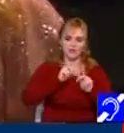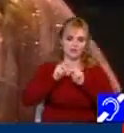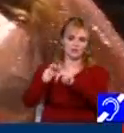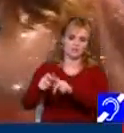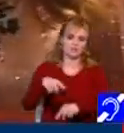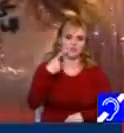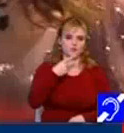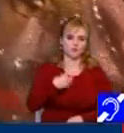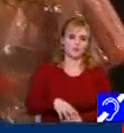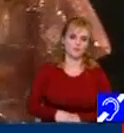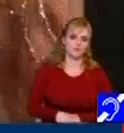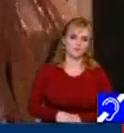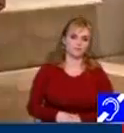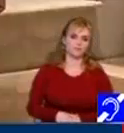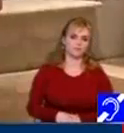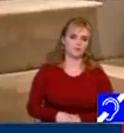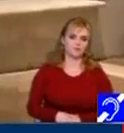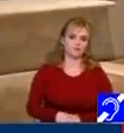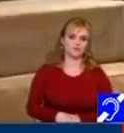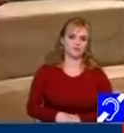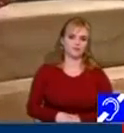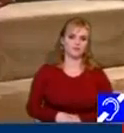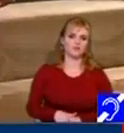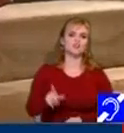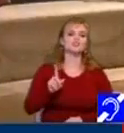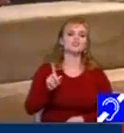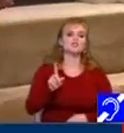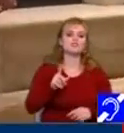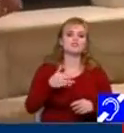categoric amenințărilor liderului nordcorean.